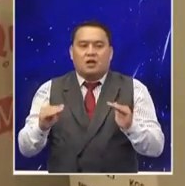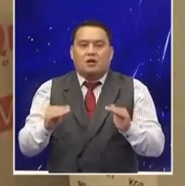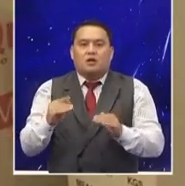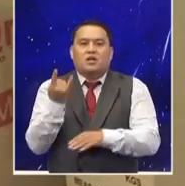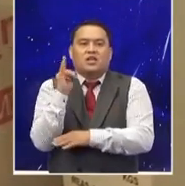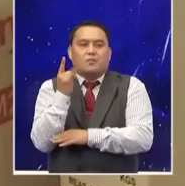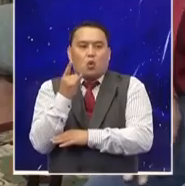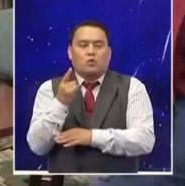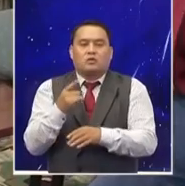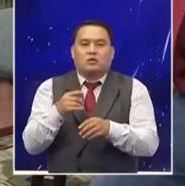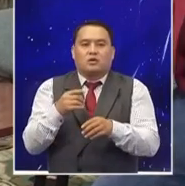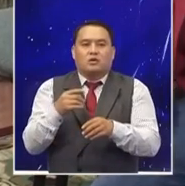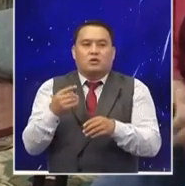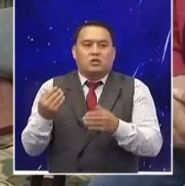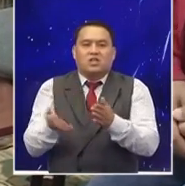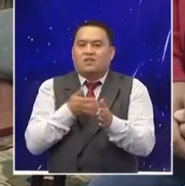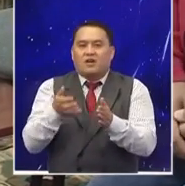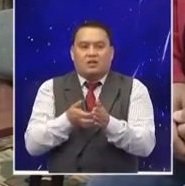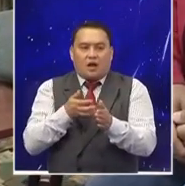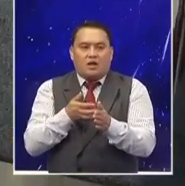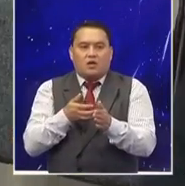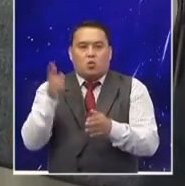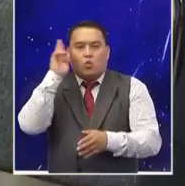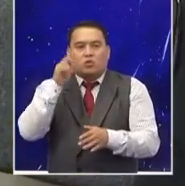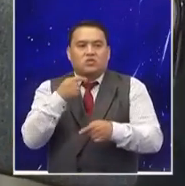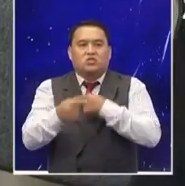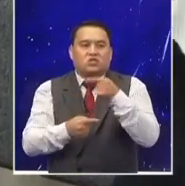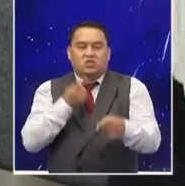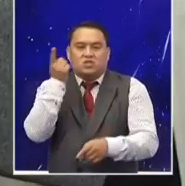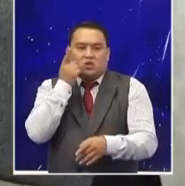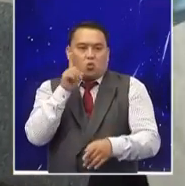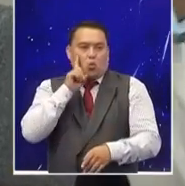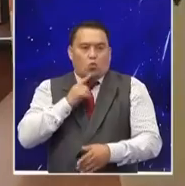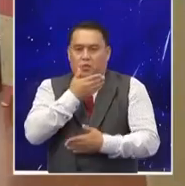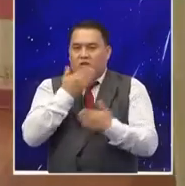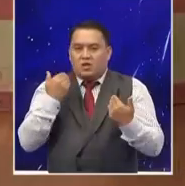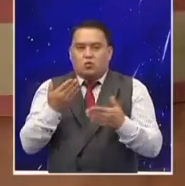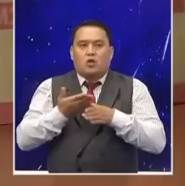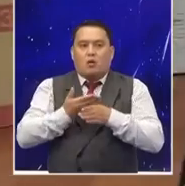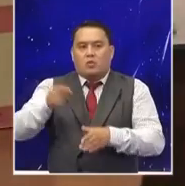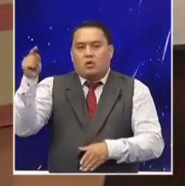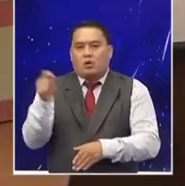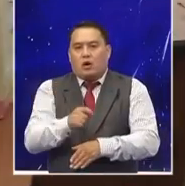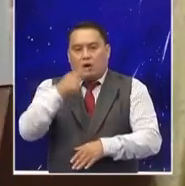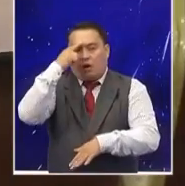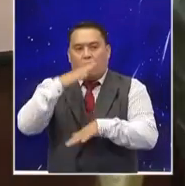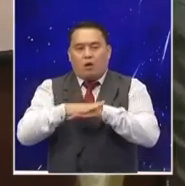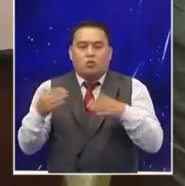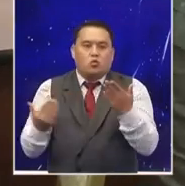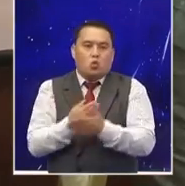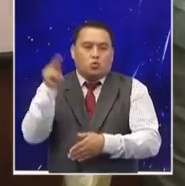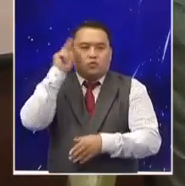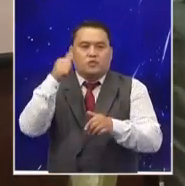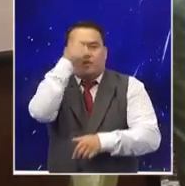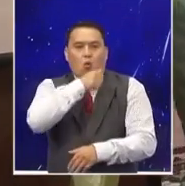руках для всех современных гаджетов не хватает да и учиться через смартфон не совсем удобно на помощь пришел акимат преддверии нового учебного